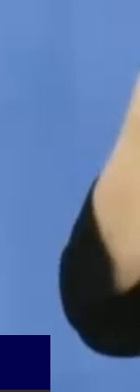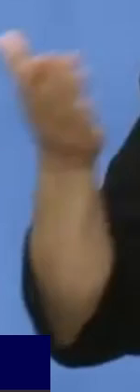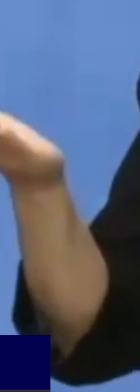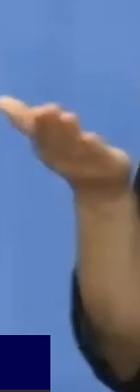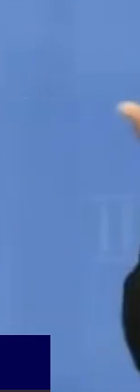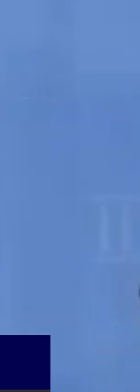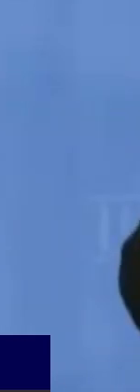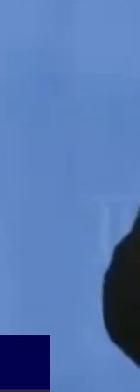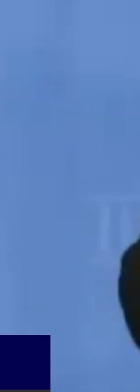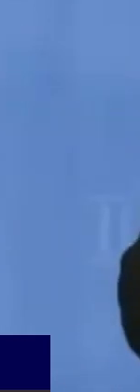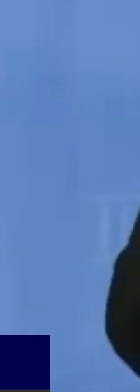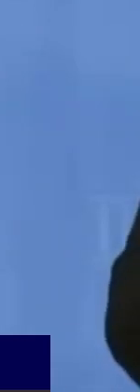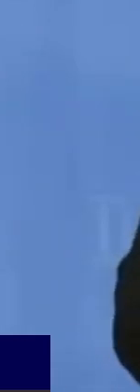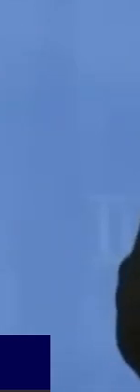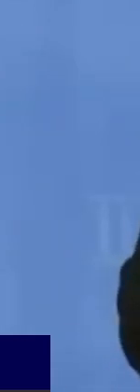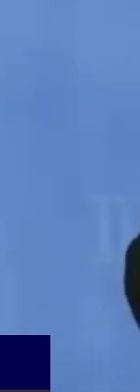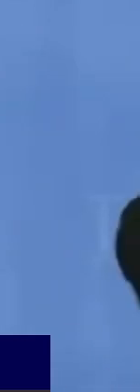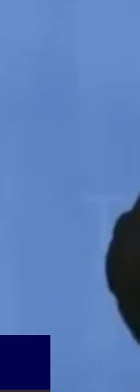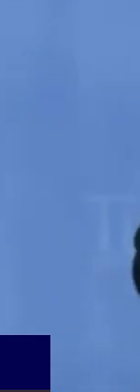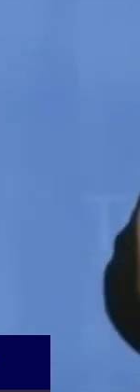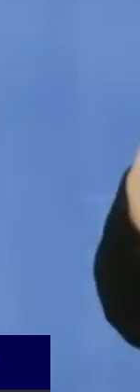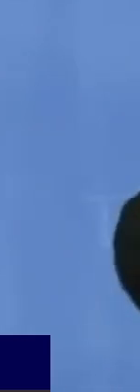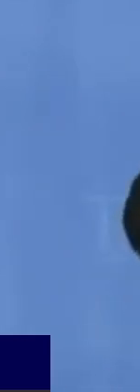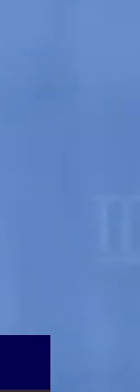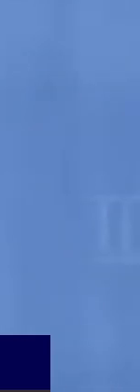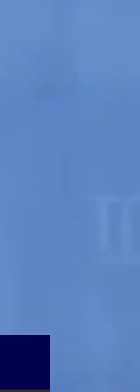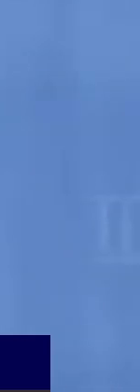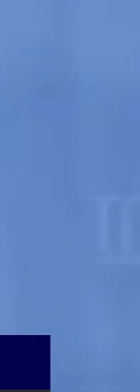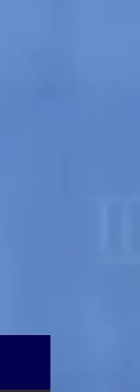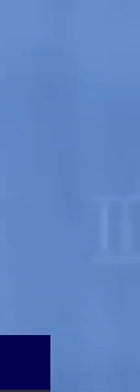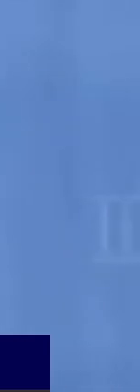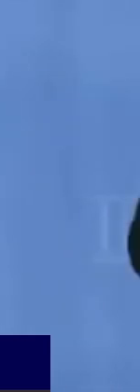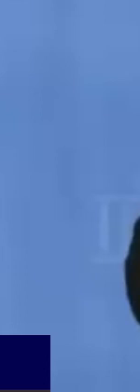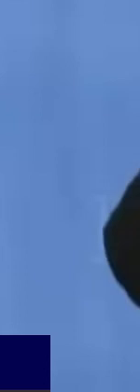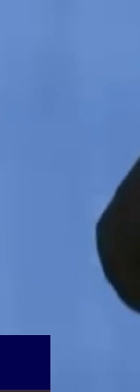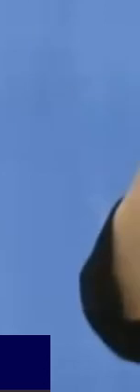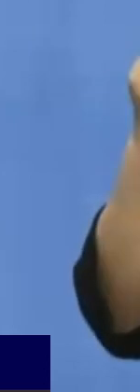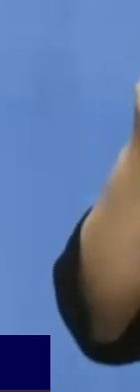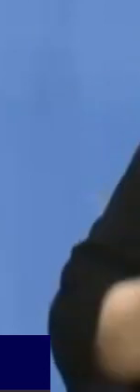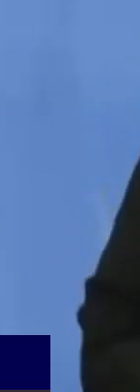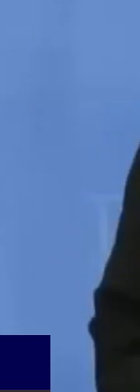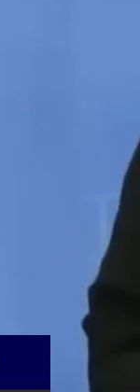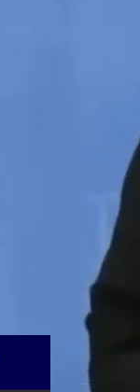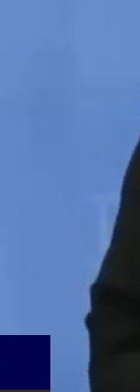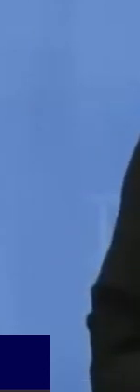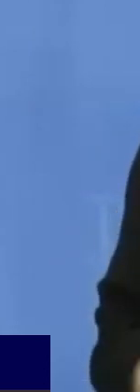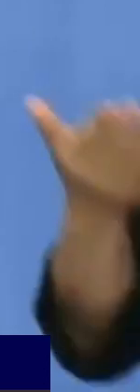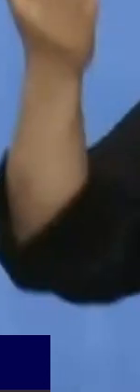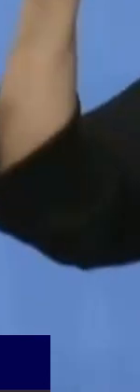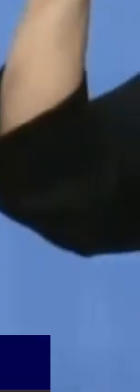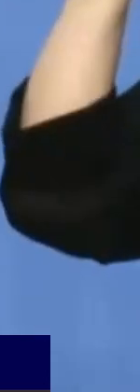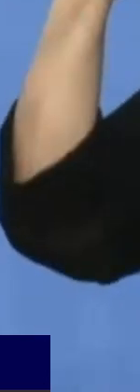이는 윤석열 정부의 인사 철학과 원칙을 제대로 이해하지 못하는 것이다.